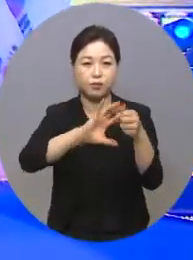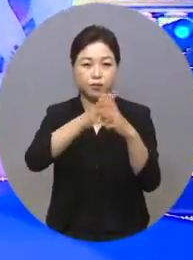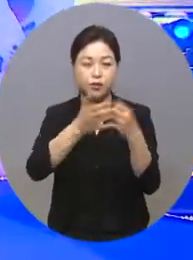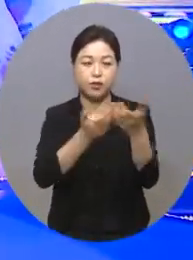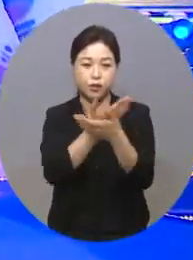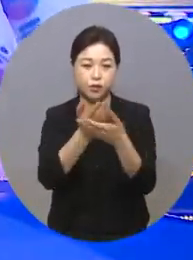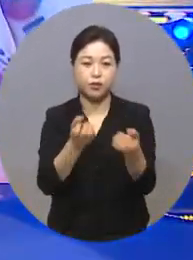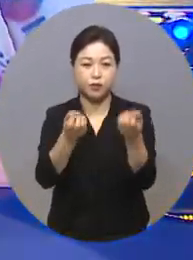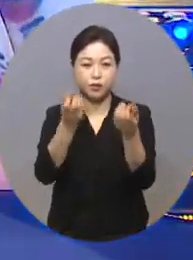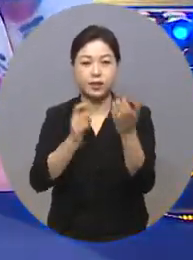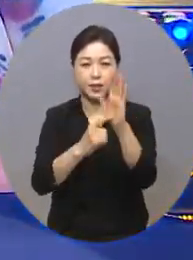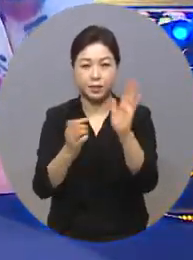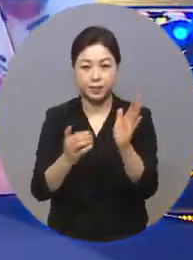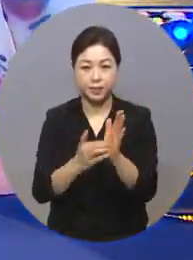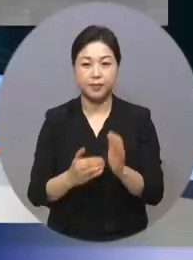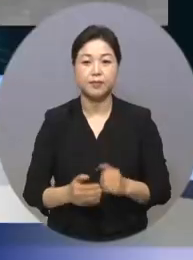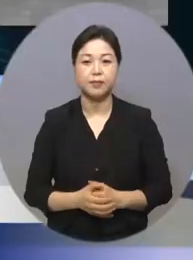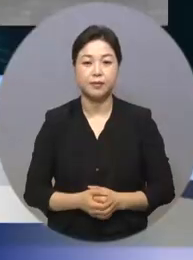됐습니다.